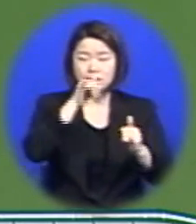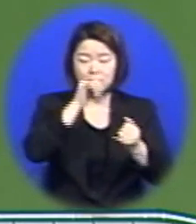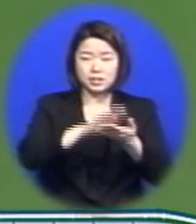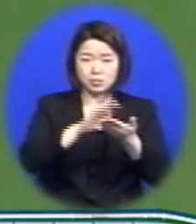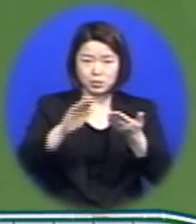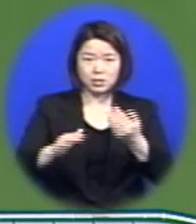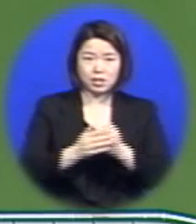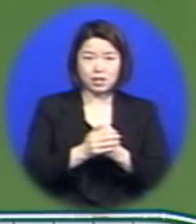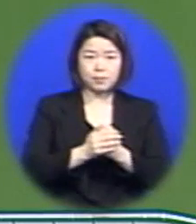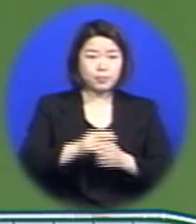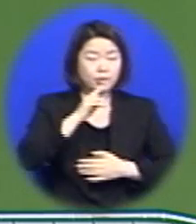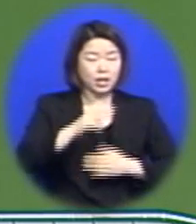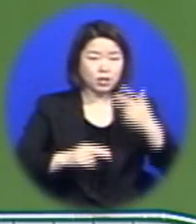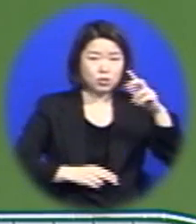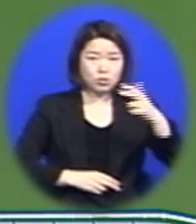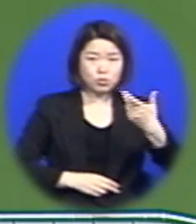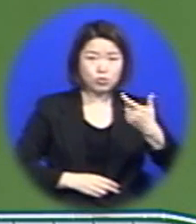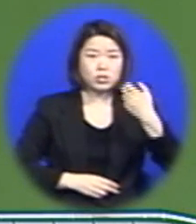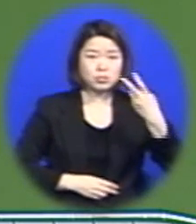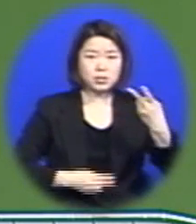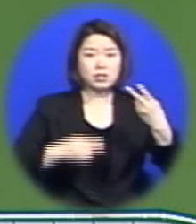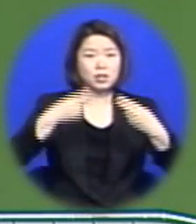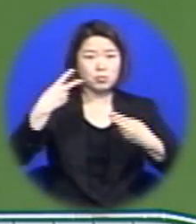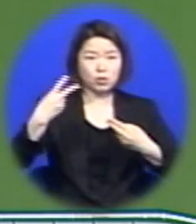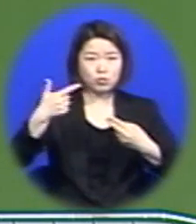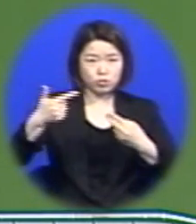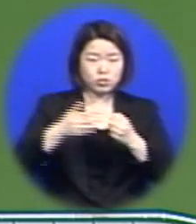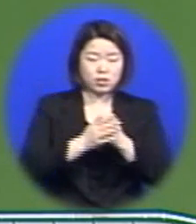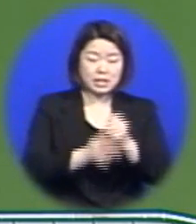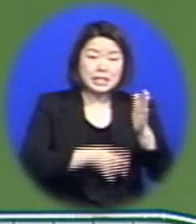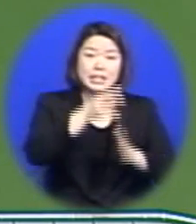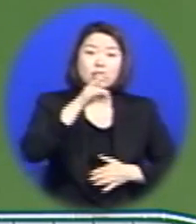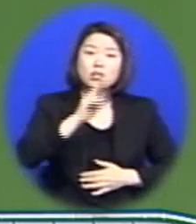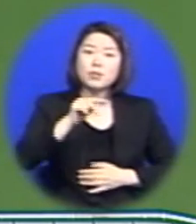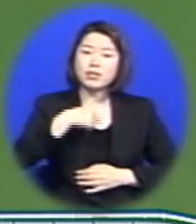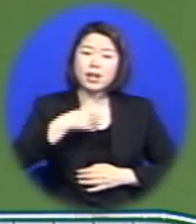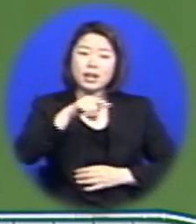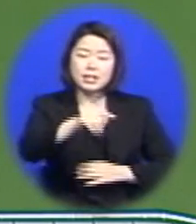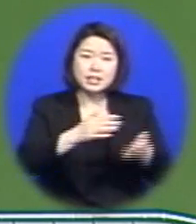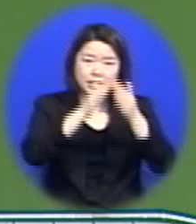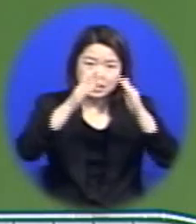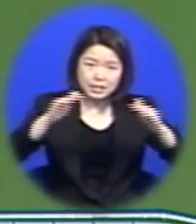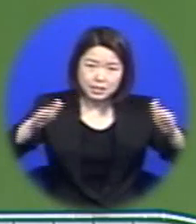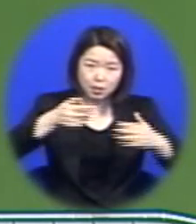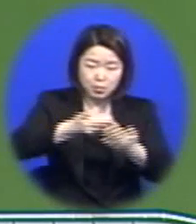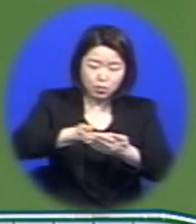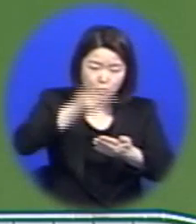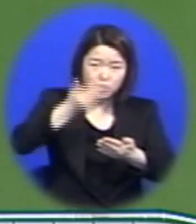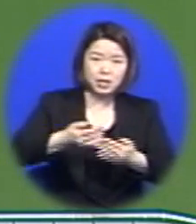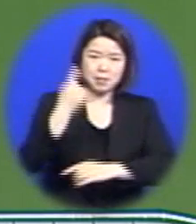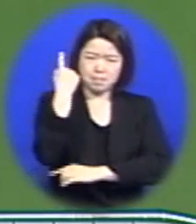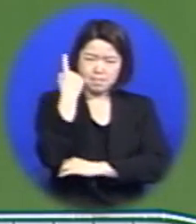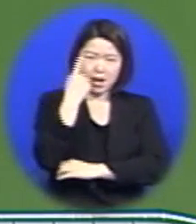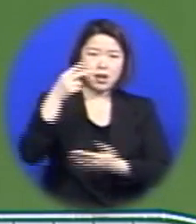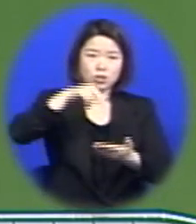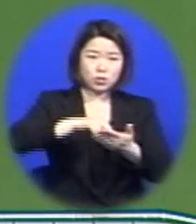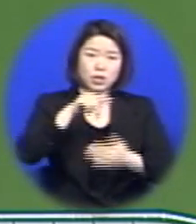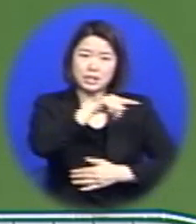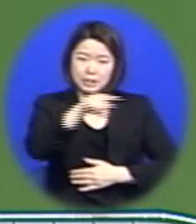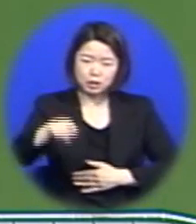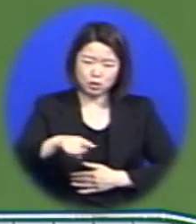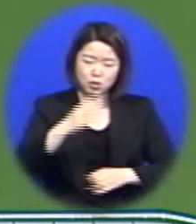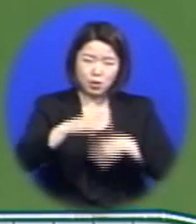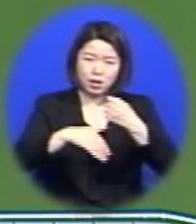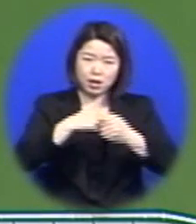보면 예루살렘이여 내가 너의 성 위에 파수꾼을 우고 그 주야로